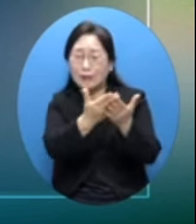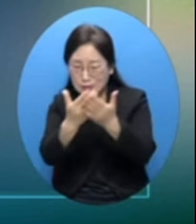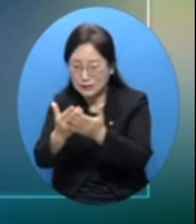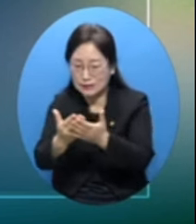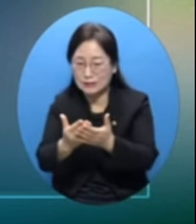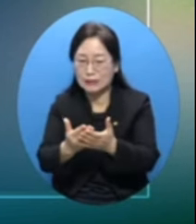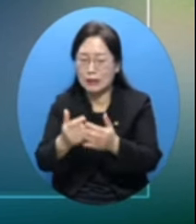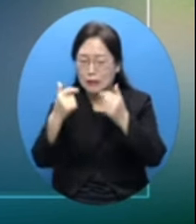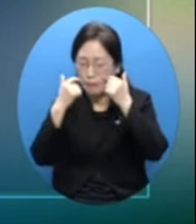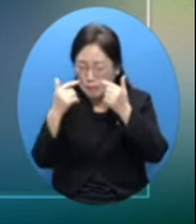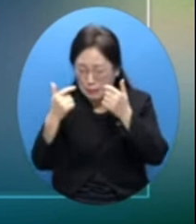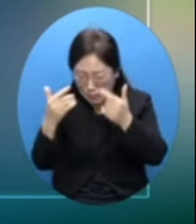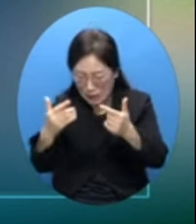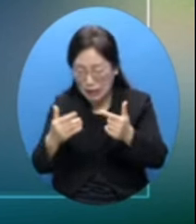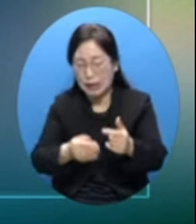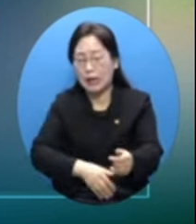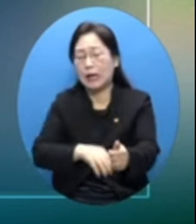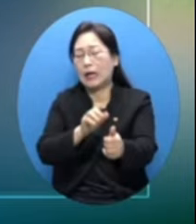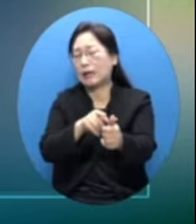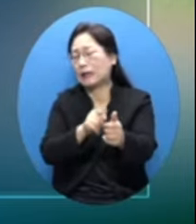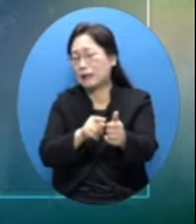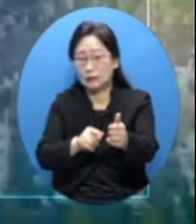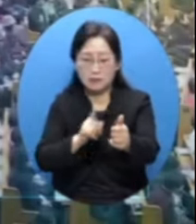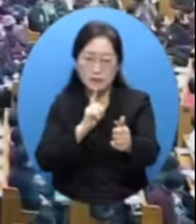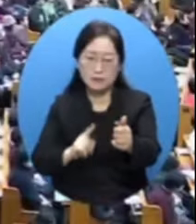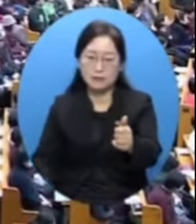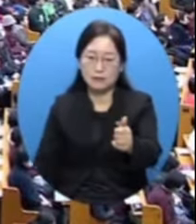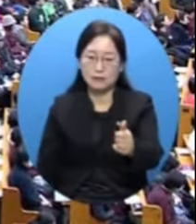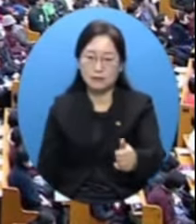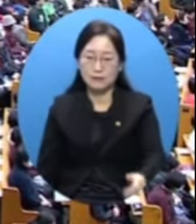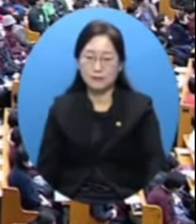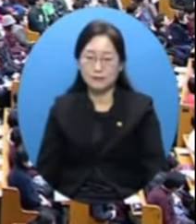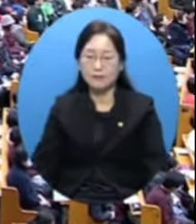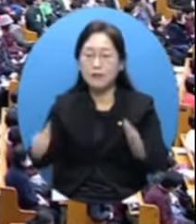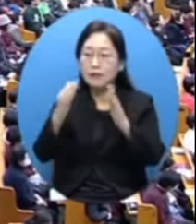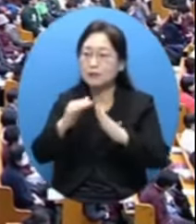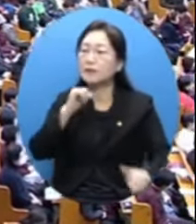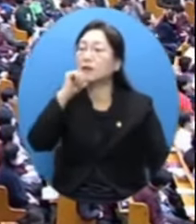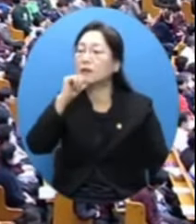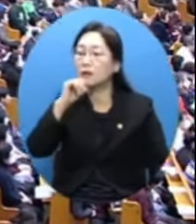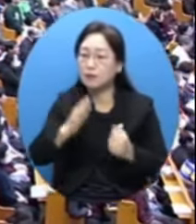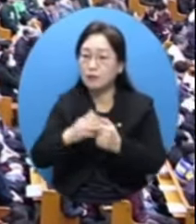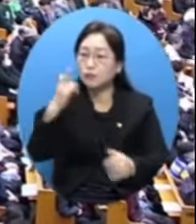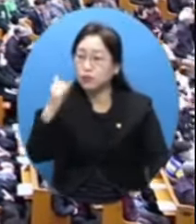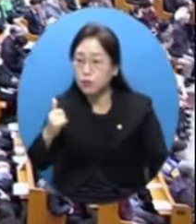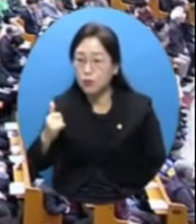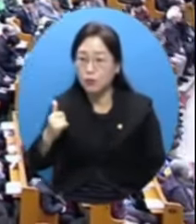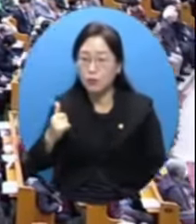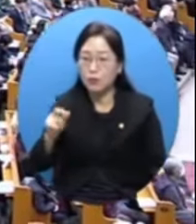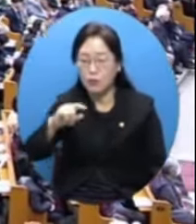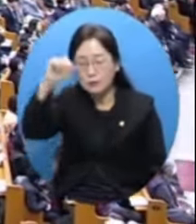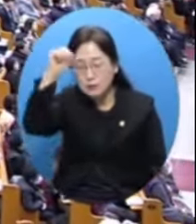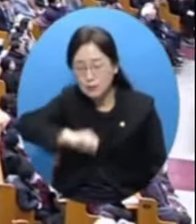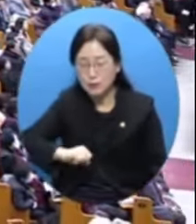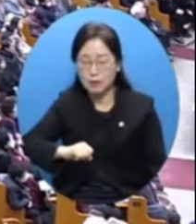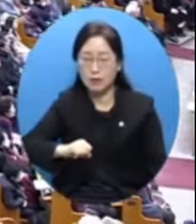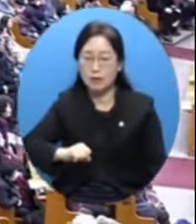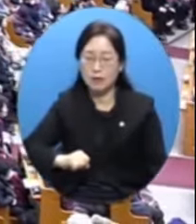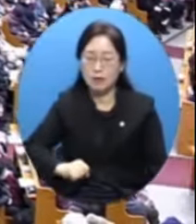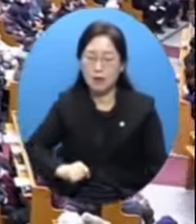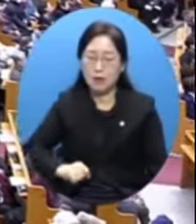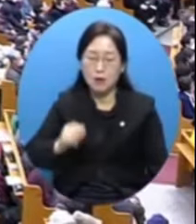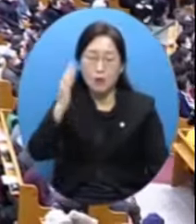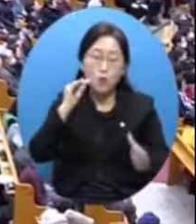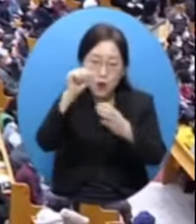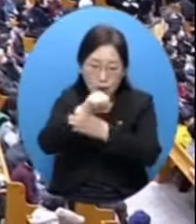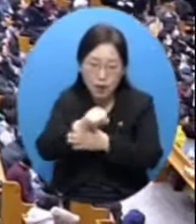것이 없다고 얘기를 혀를 참히 얘기를 했습니다. 집이 워낙 가난했기 때문에 부모님은 이른 새벽 일찍부터 과수원에 일하러